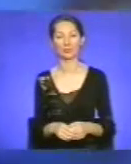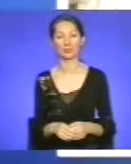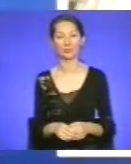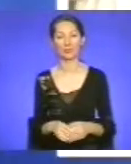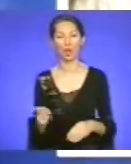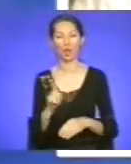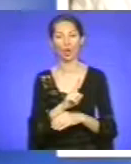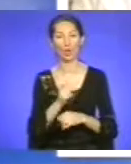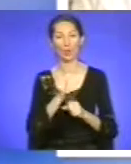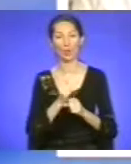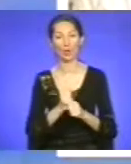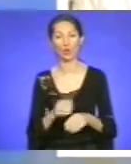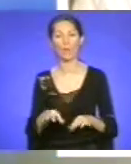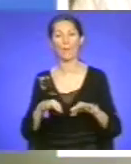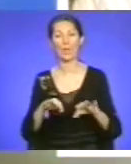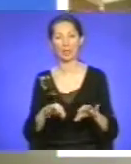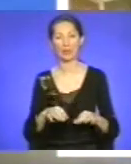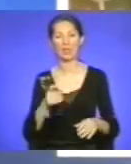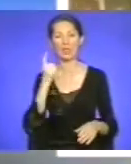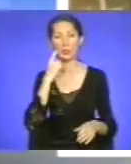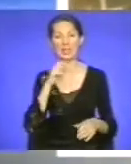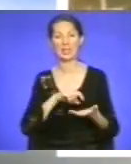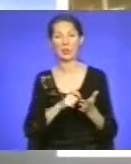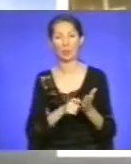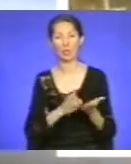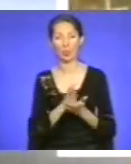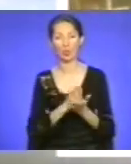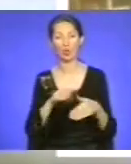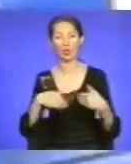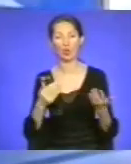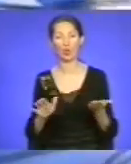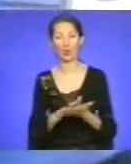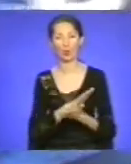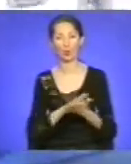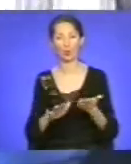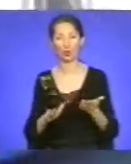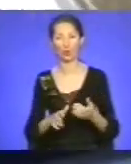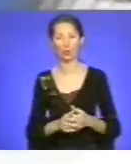У Тернополі працює пересувний стоматологічний кабінет. Послуги надають безкоштовно.